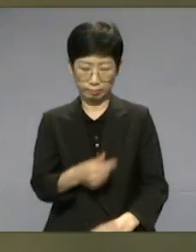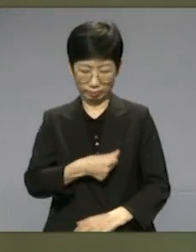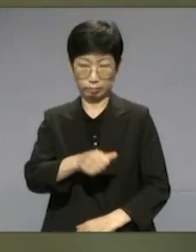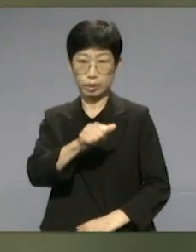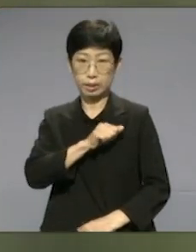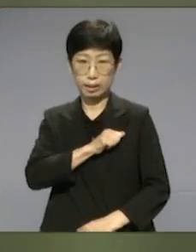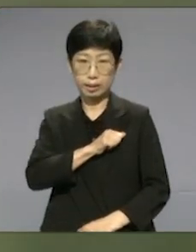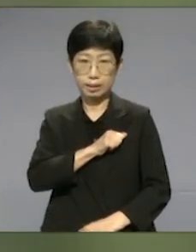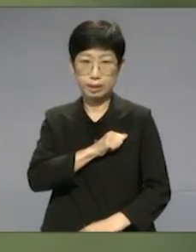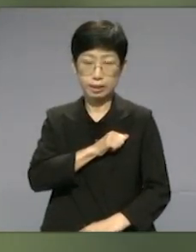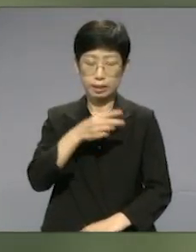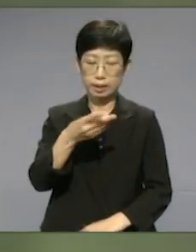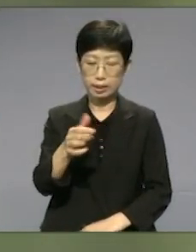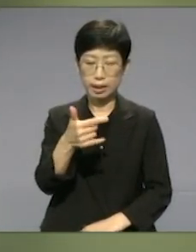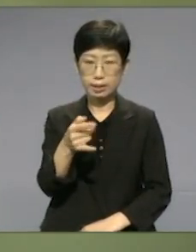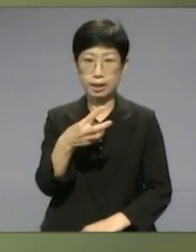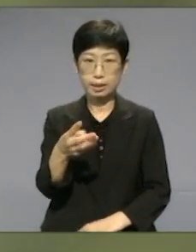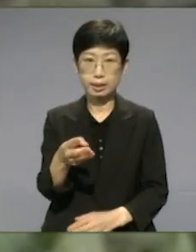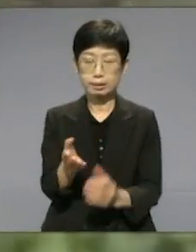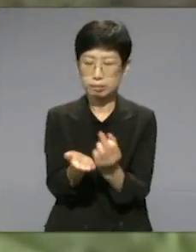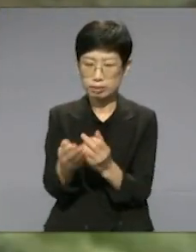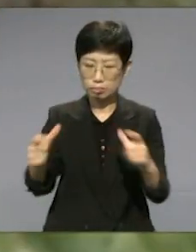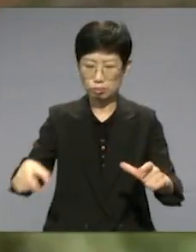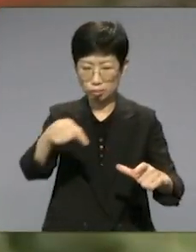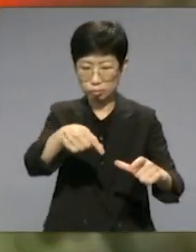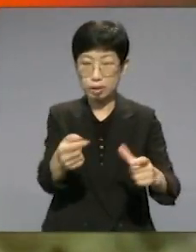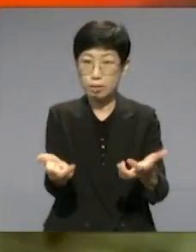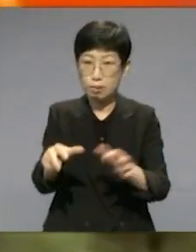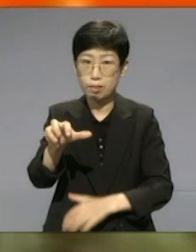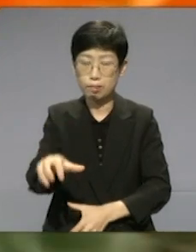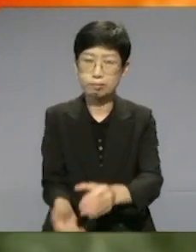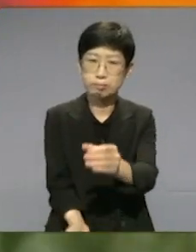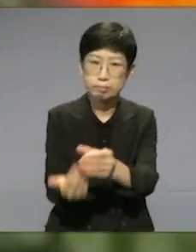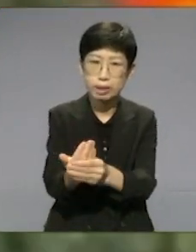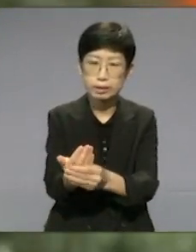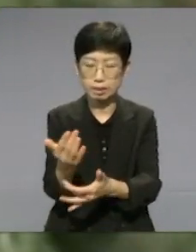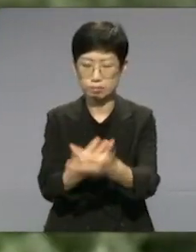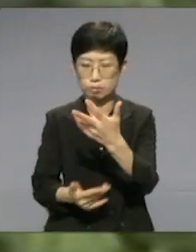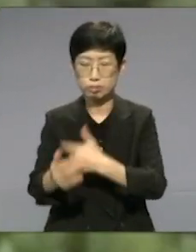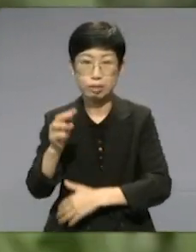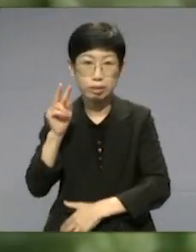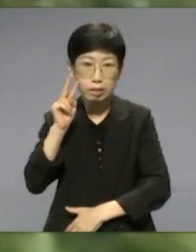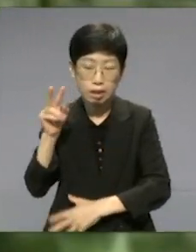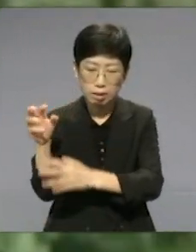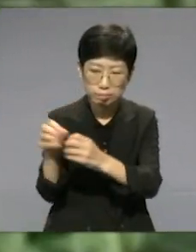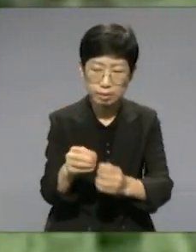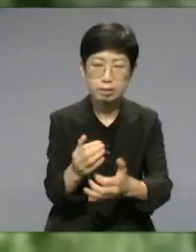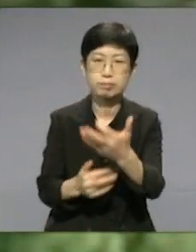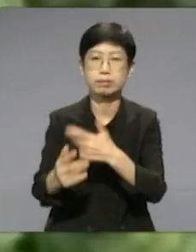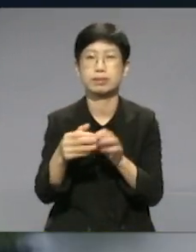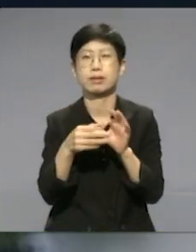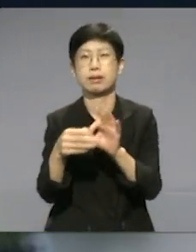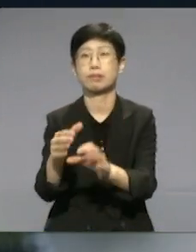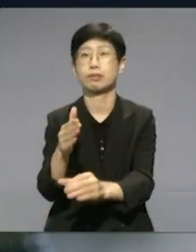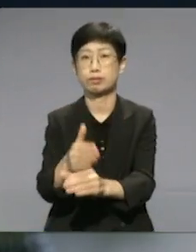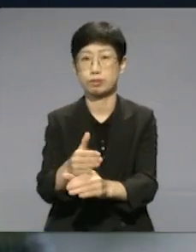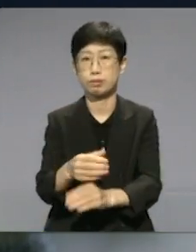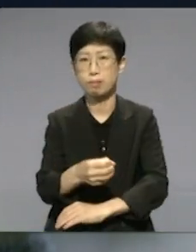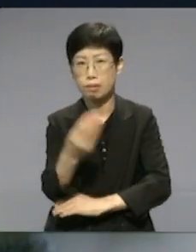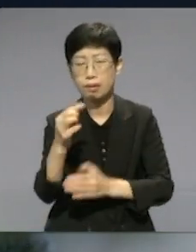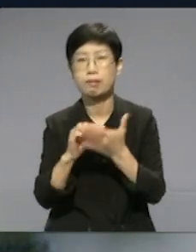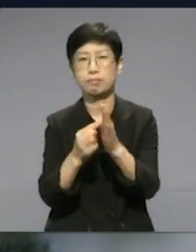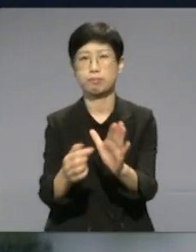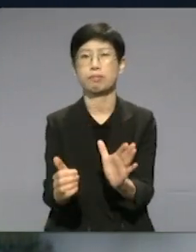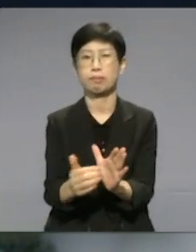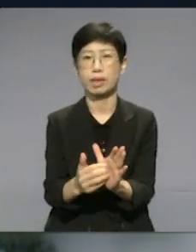스페인 카나리아 제도 테네리페 섬에 국립공원에서 발생한 산불이 이틀째 확산하고 있다고 afp 로이터 통신 등이 현지 시간